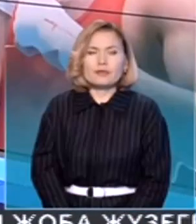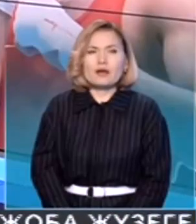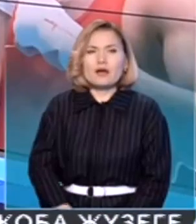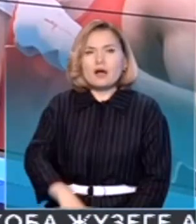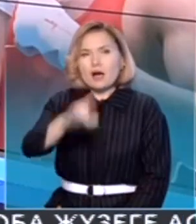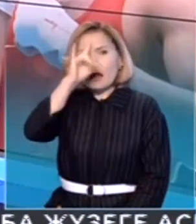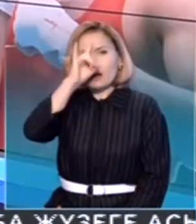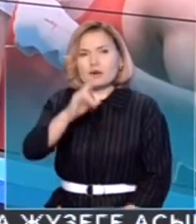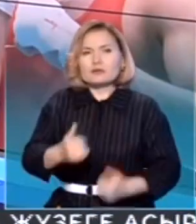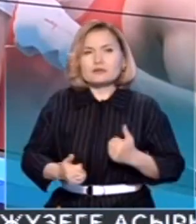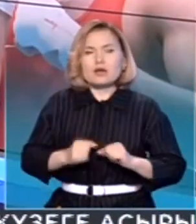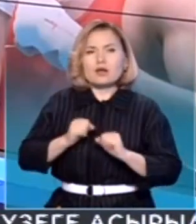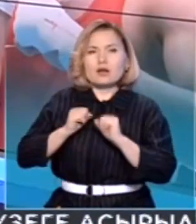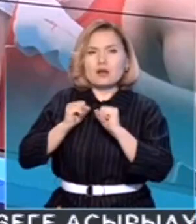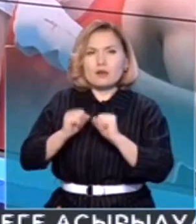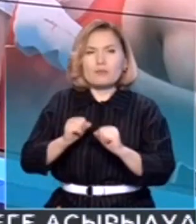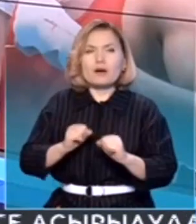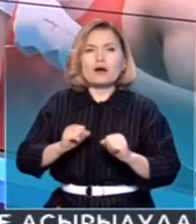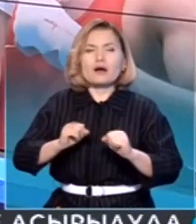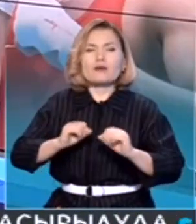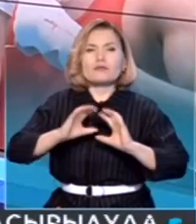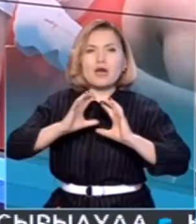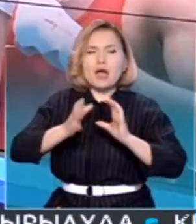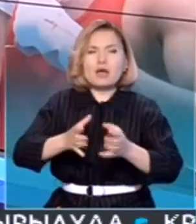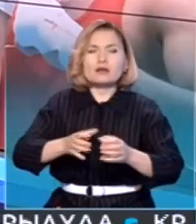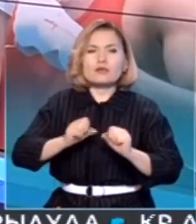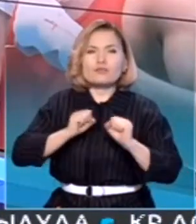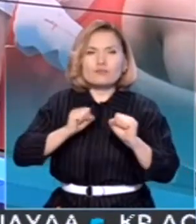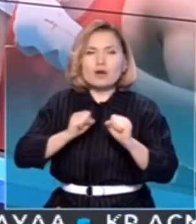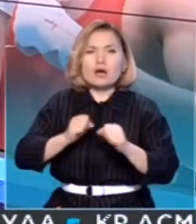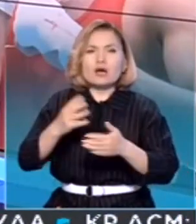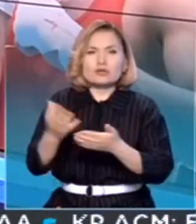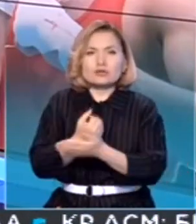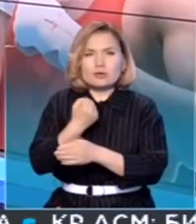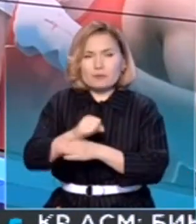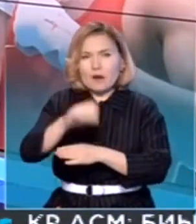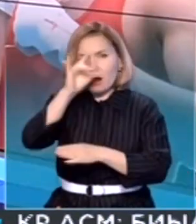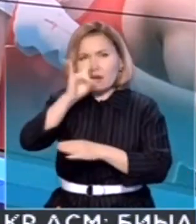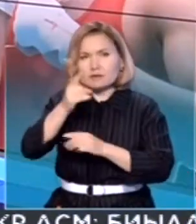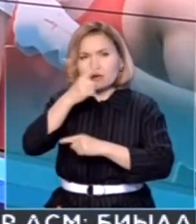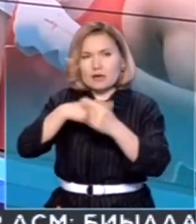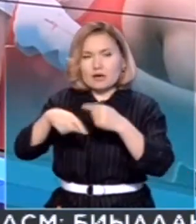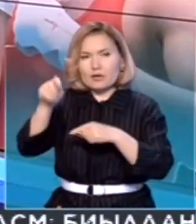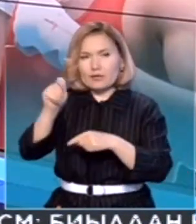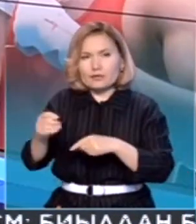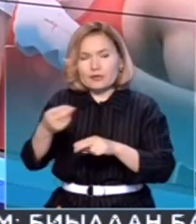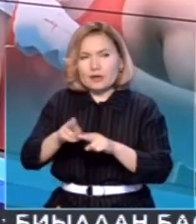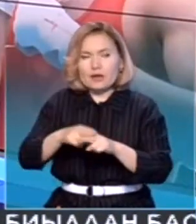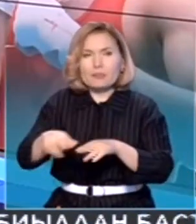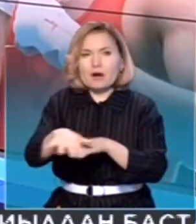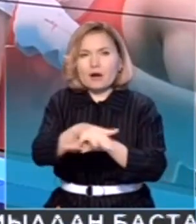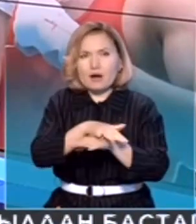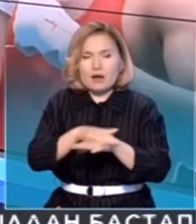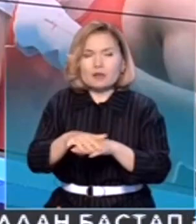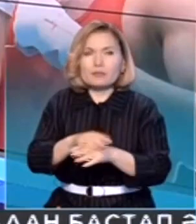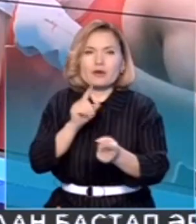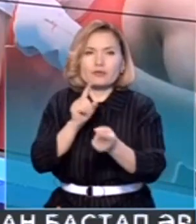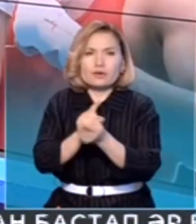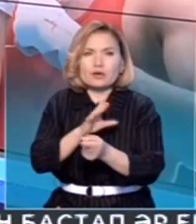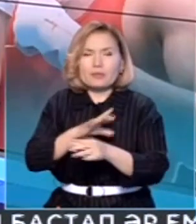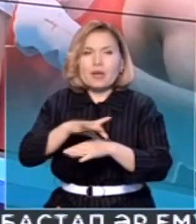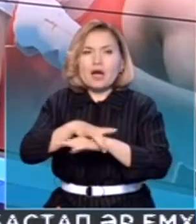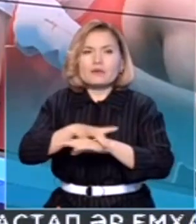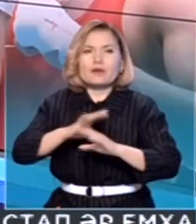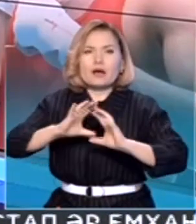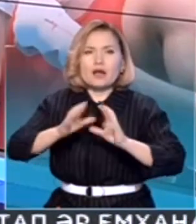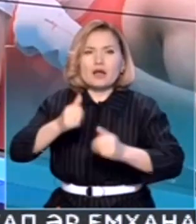Елмерейін үстеметкен бокстан әлем чемпиондары елге оралды. Женгпаздарды елорда өжайынан жанкерлер ыстық ықласпен күтіп алды. Ташкенттегі